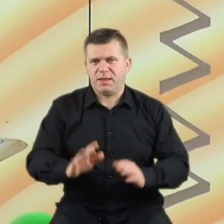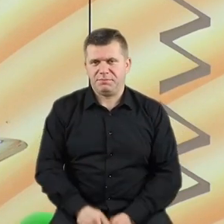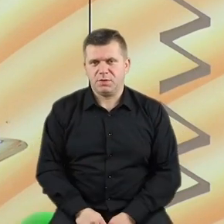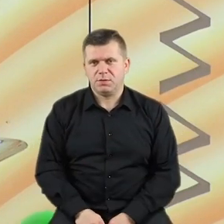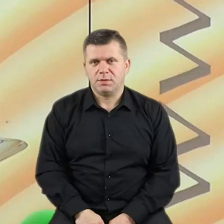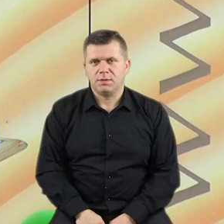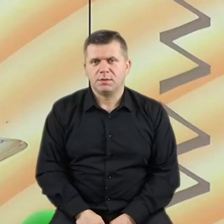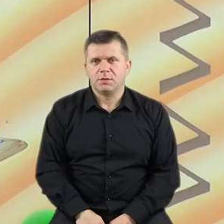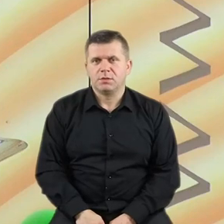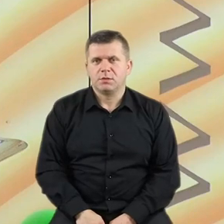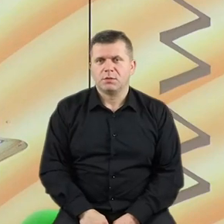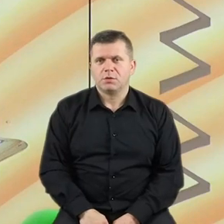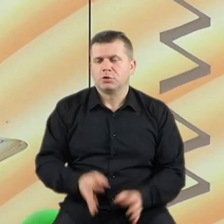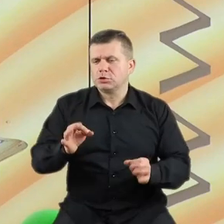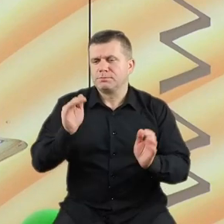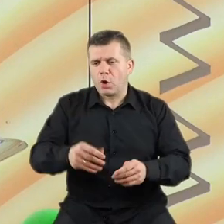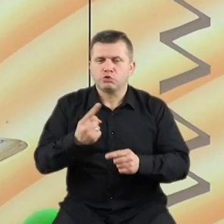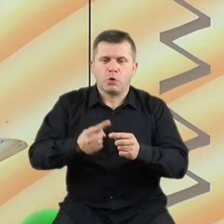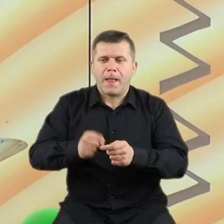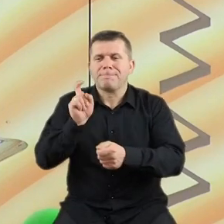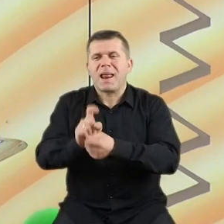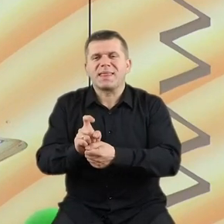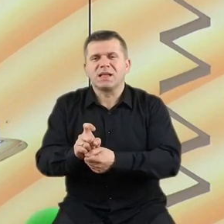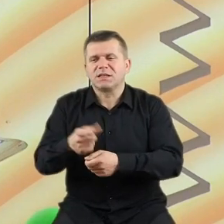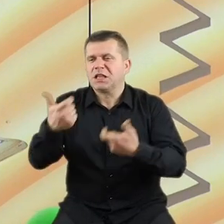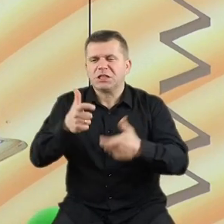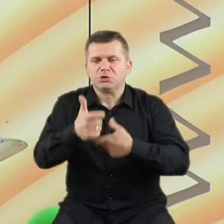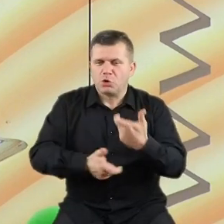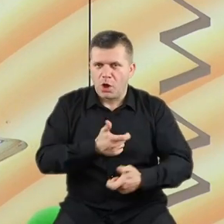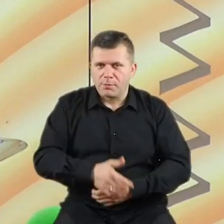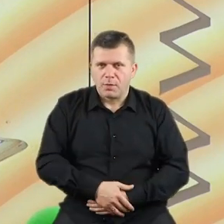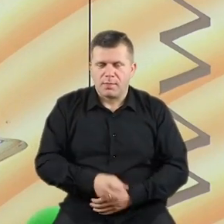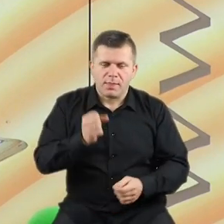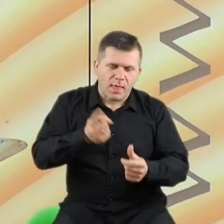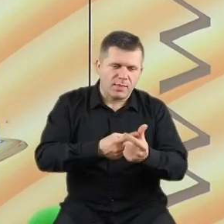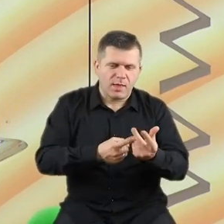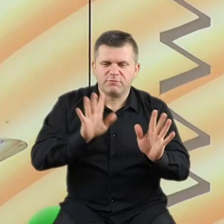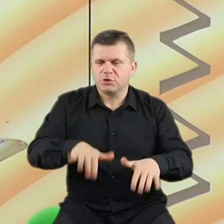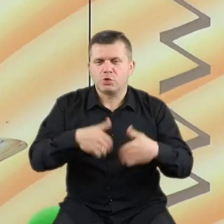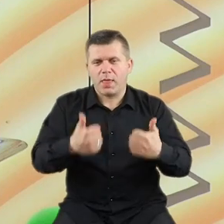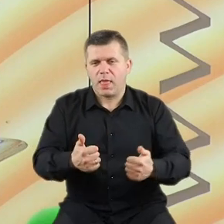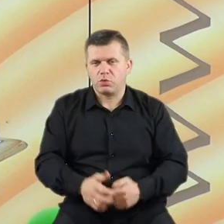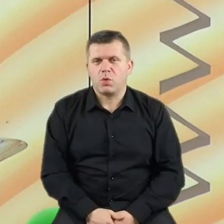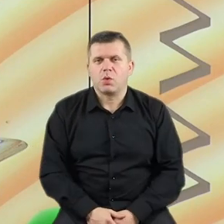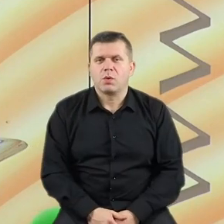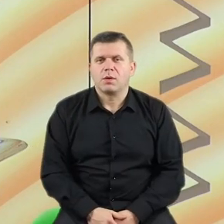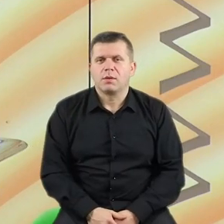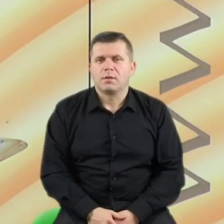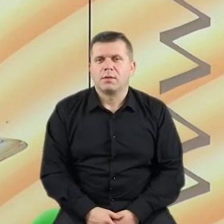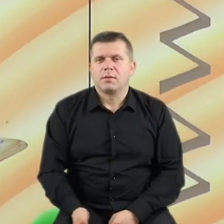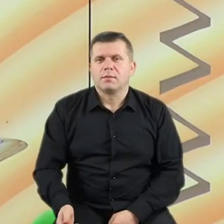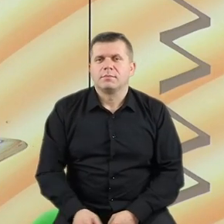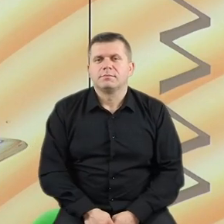takimi, którzy są dzisiaj, do których można mieć pretensje właśnie, że nic nie robią i tak jest tak, czy siak, wszystko im jedno. Ja jakieś